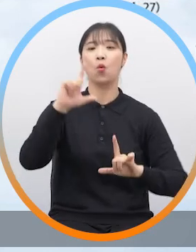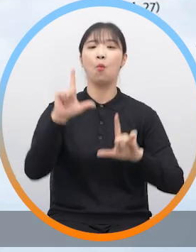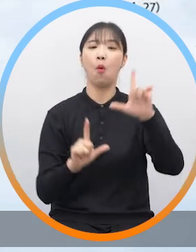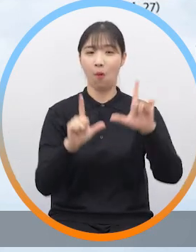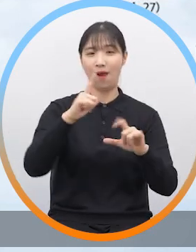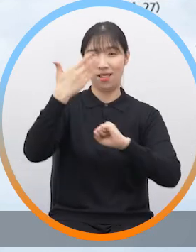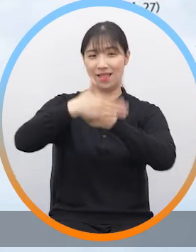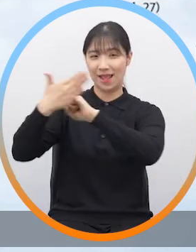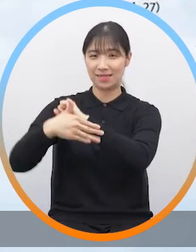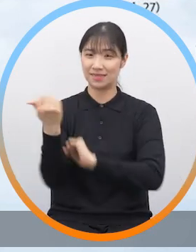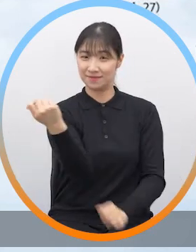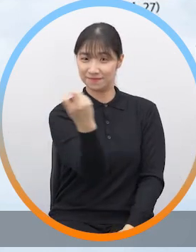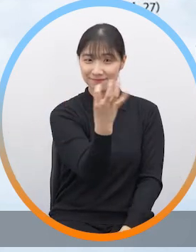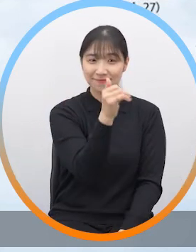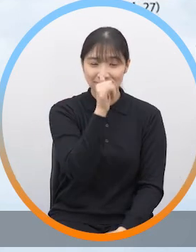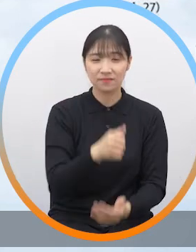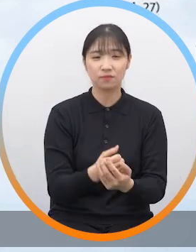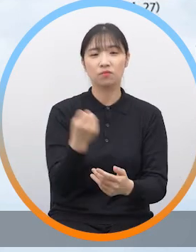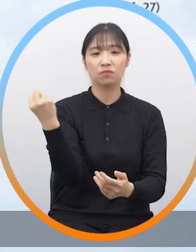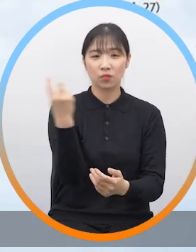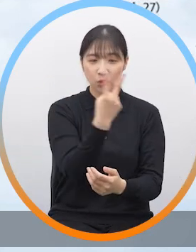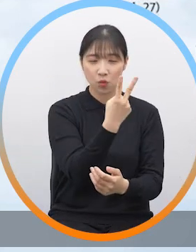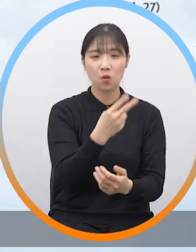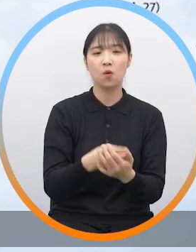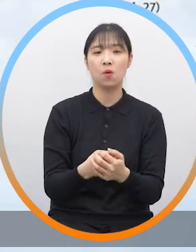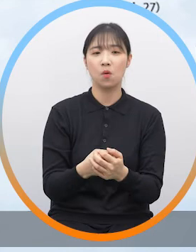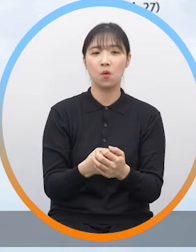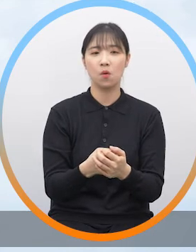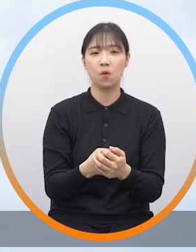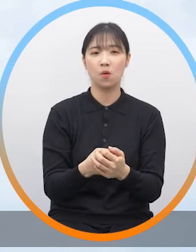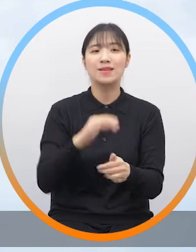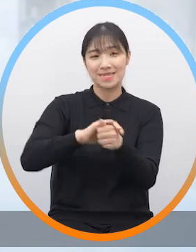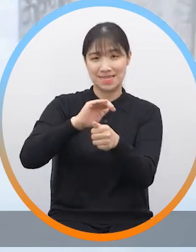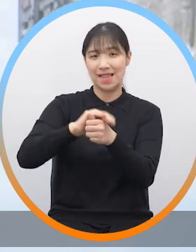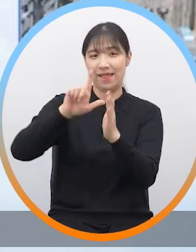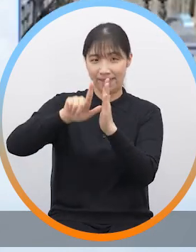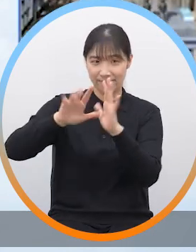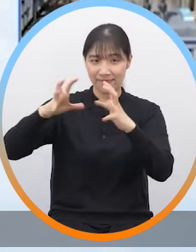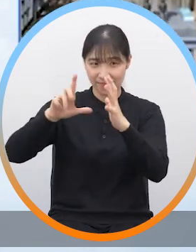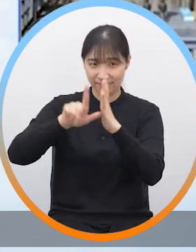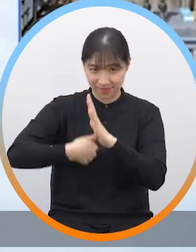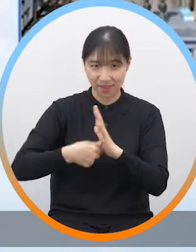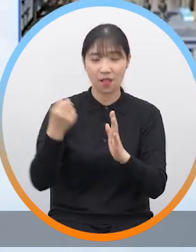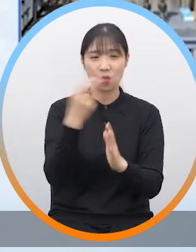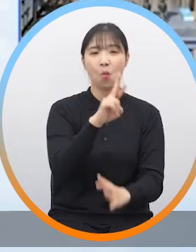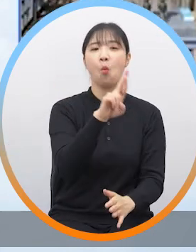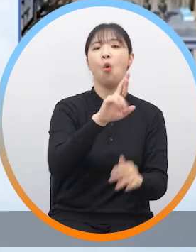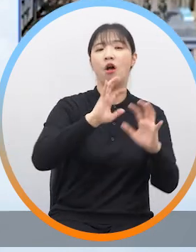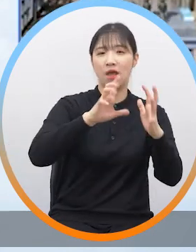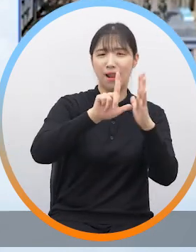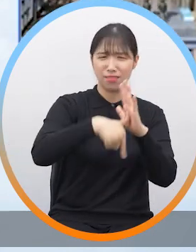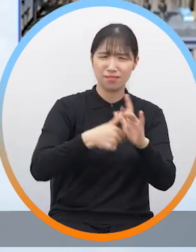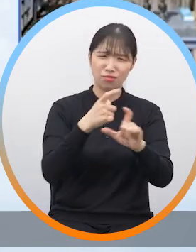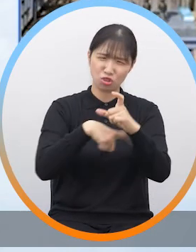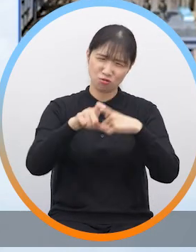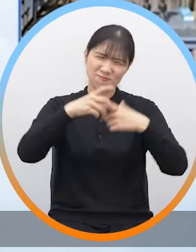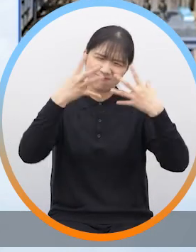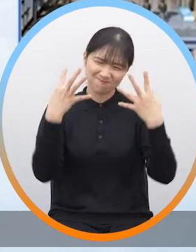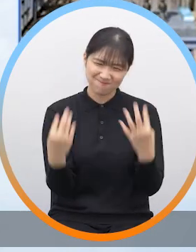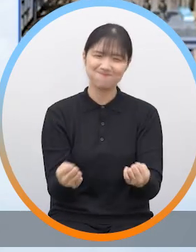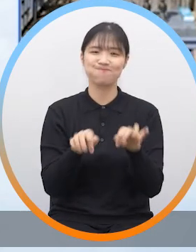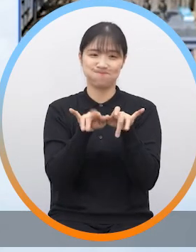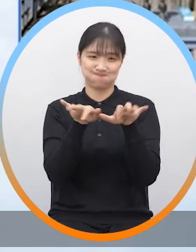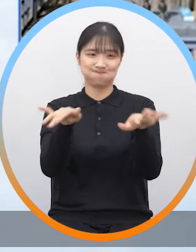애들의 사진입니다. 그 다음에 신라 시대 때도 나오고요. 그 다음에 고려 시대 때에는 더 많이 분포가 되어